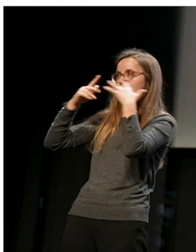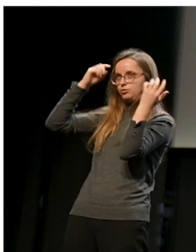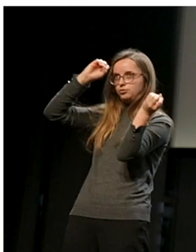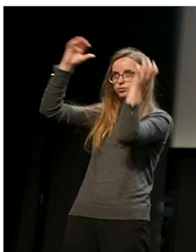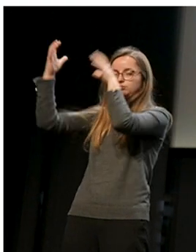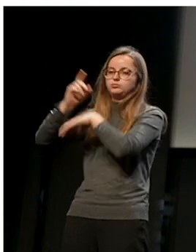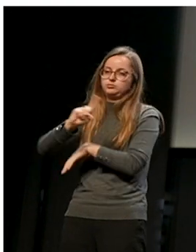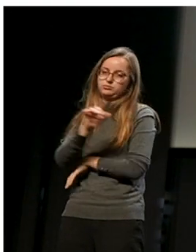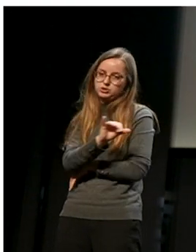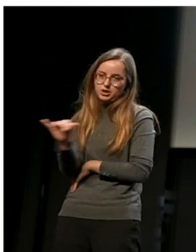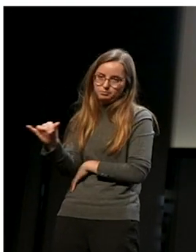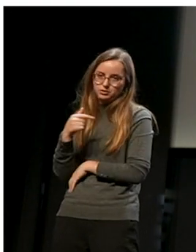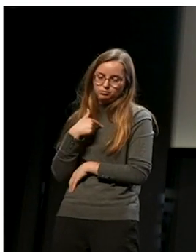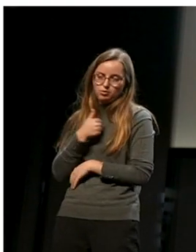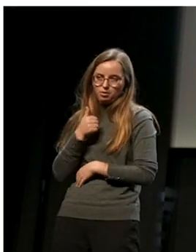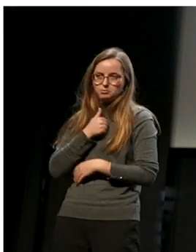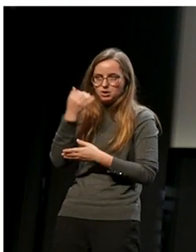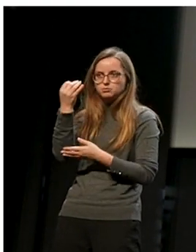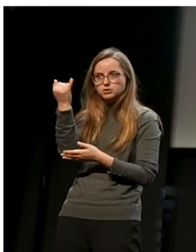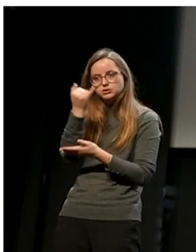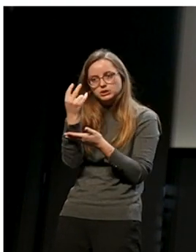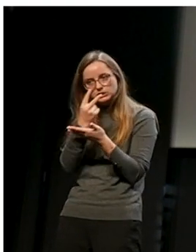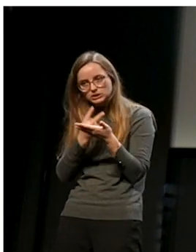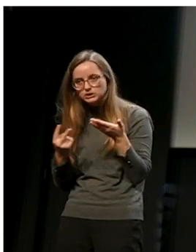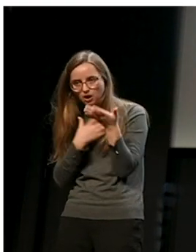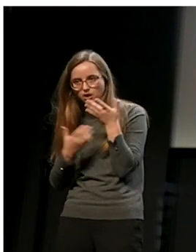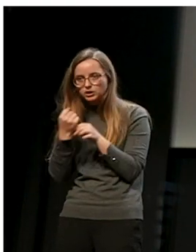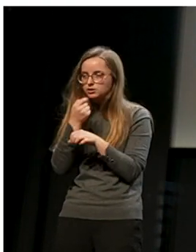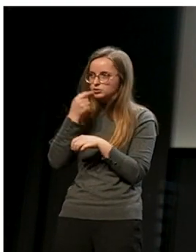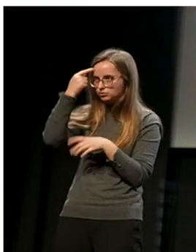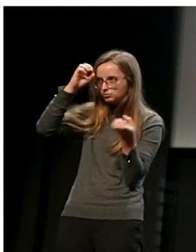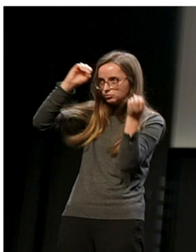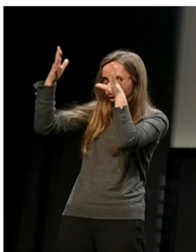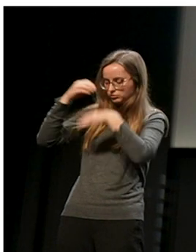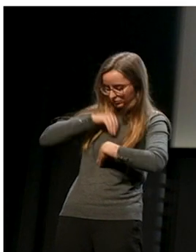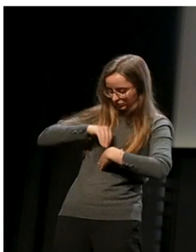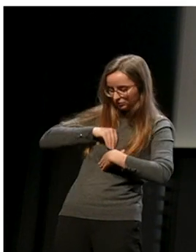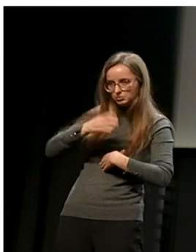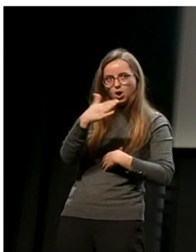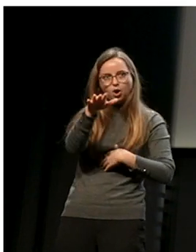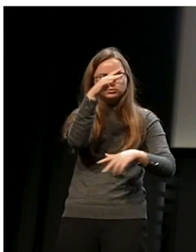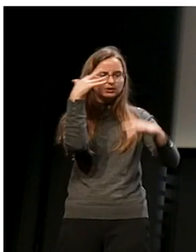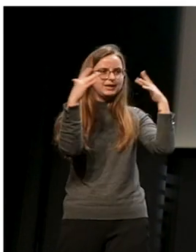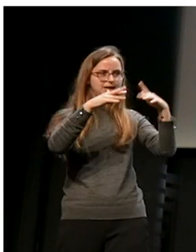nous, on est en tant qu'illustrateur, on a une sensibilité. Notre inspiration, on la trouve tellement ailleurs quoi,